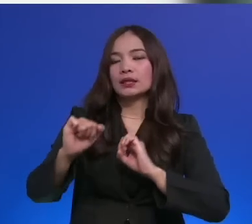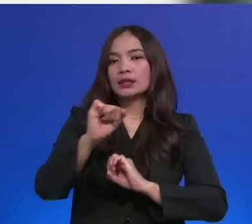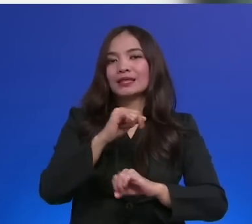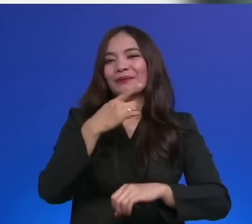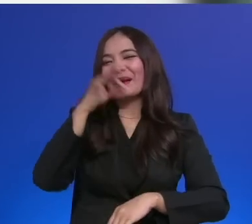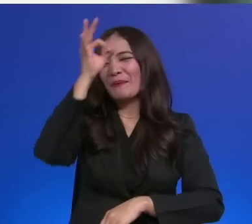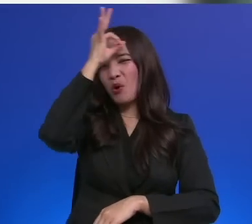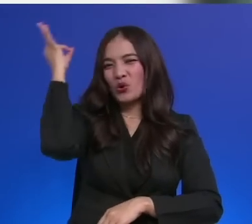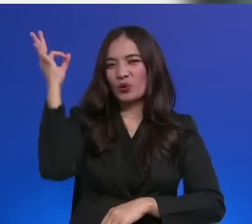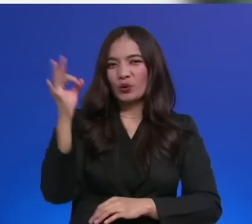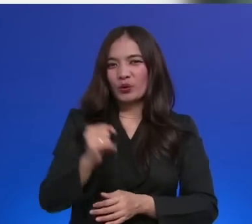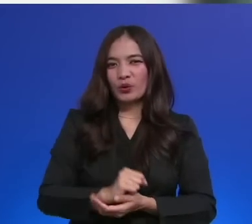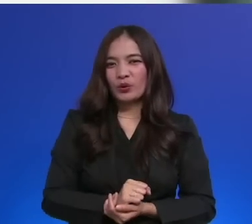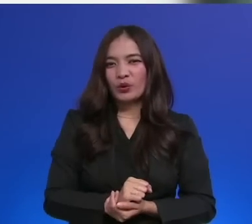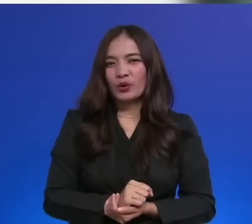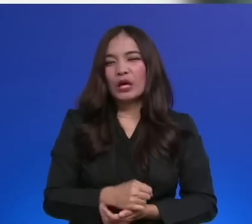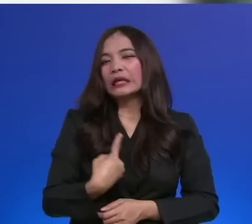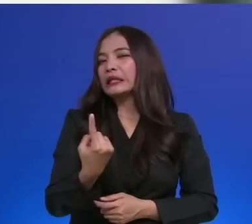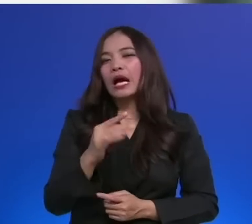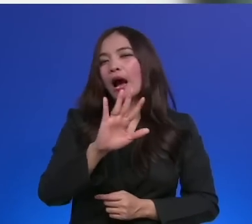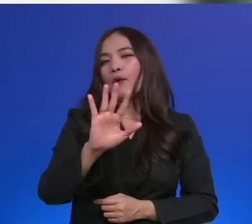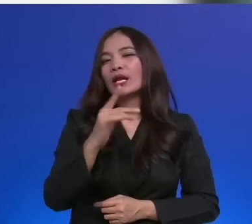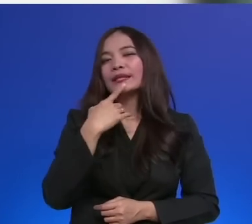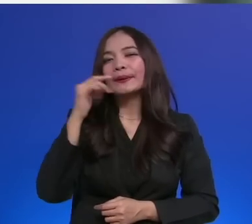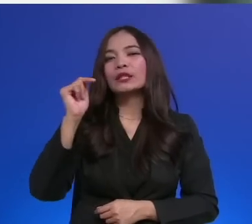konyol. Nah, kita tidak boleh begitu.